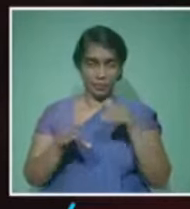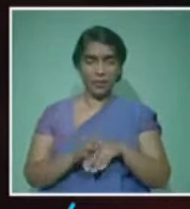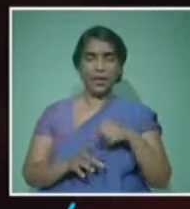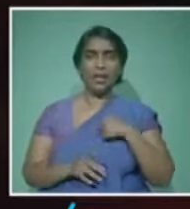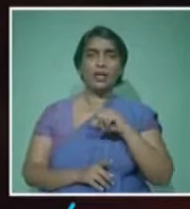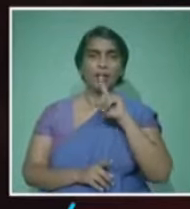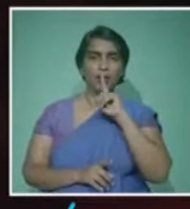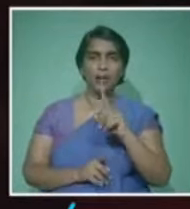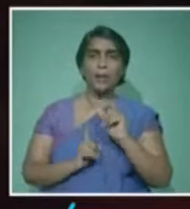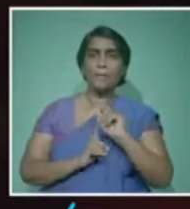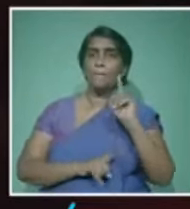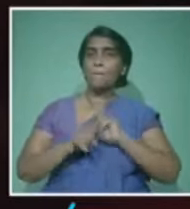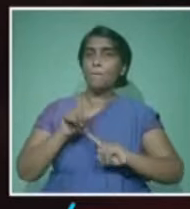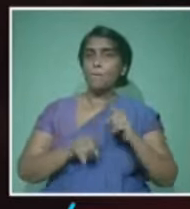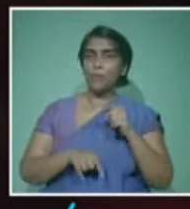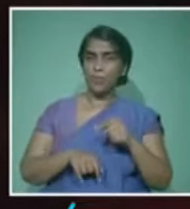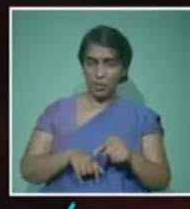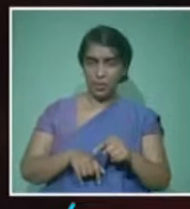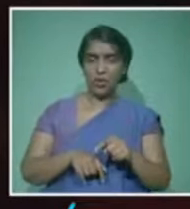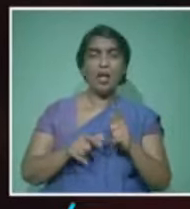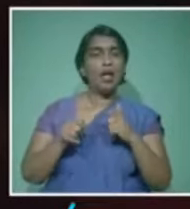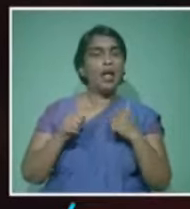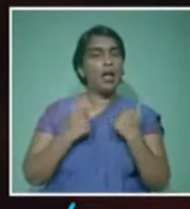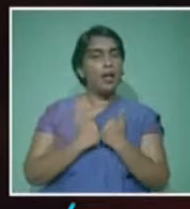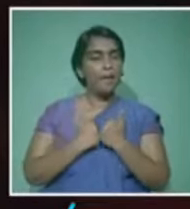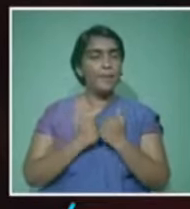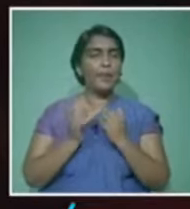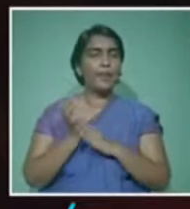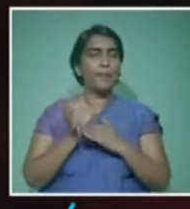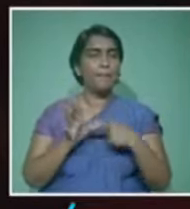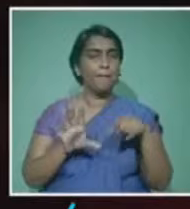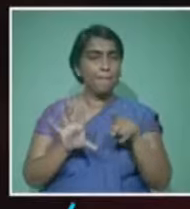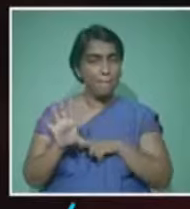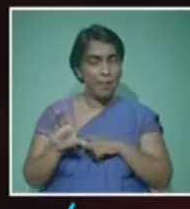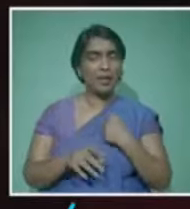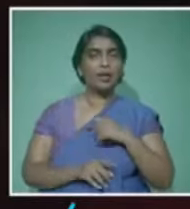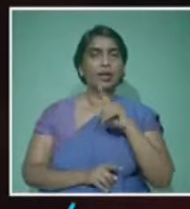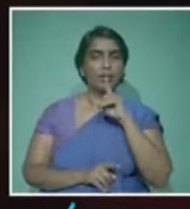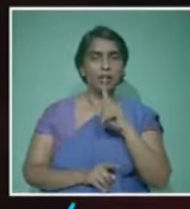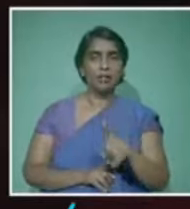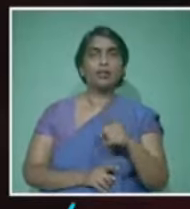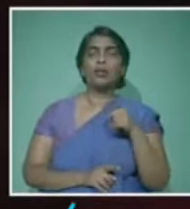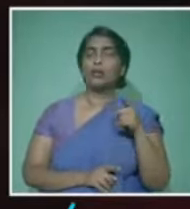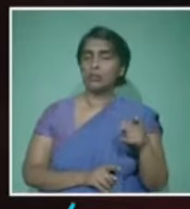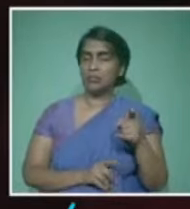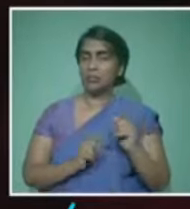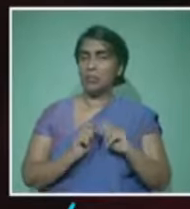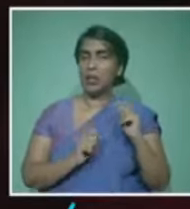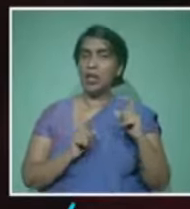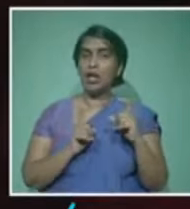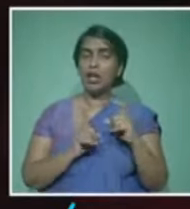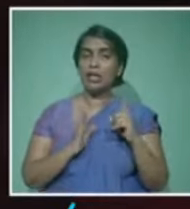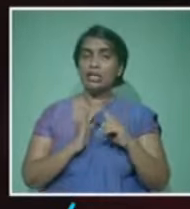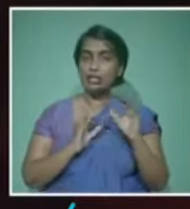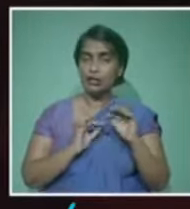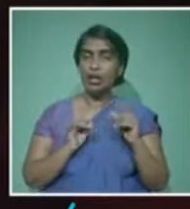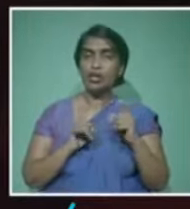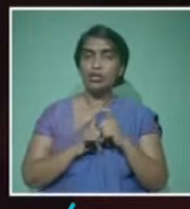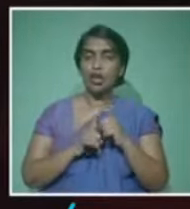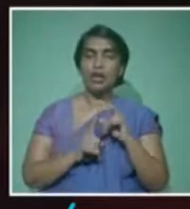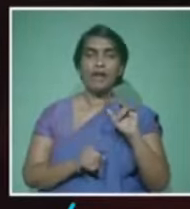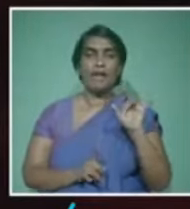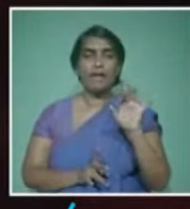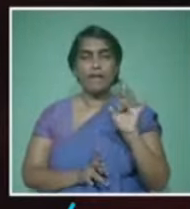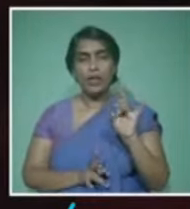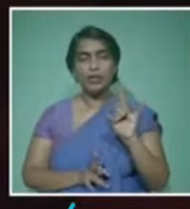කිව්වා පාර්ලිමේන්තුවේ අප්‍රේල් මාසේ මැයි මාසේ අපි ඇවිල්ලා කිව්වා ප්‍රීමියම් එක ඩොලර් 25යි 30යි